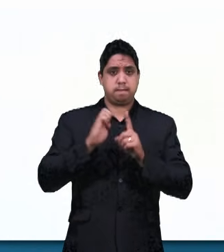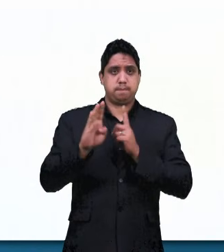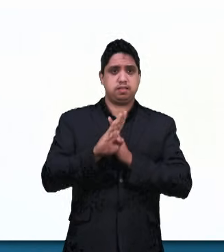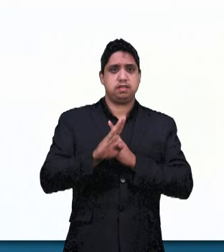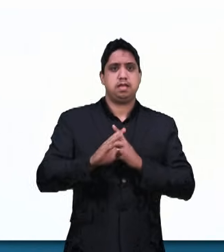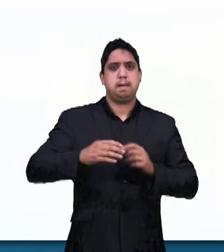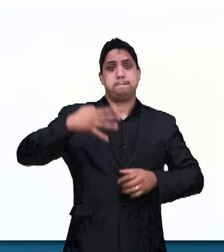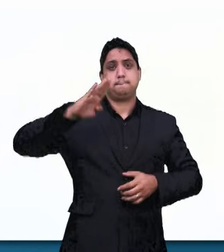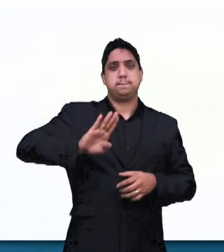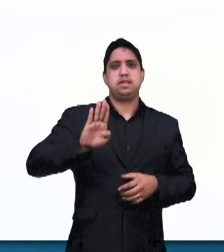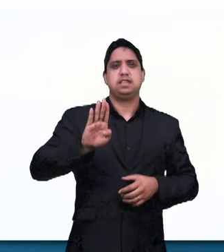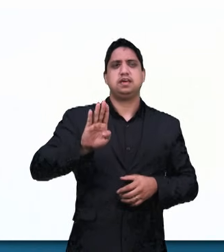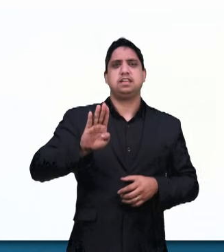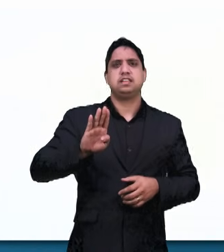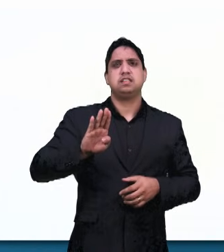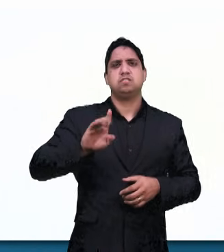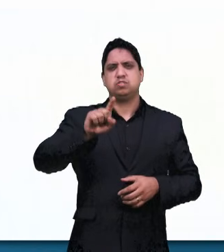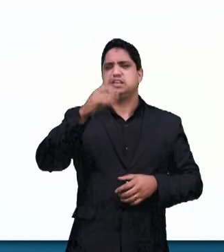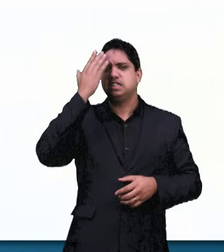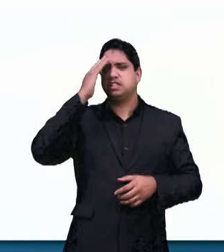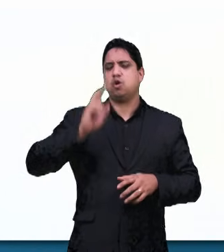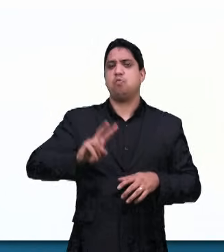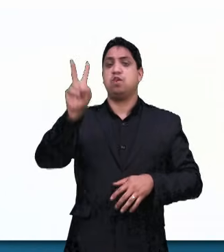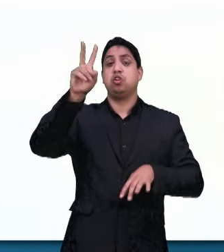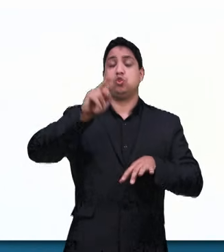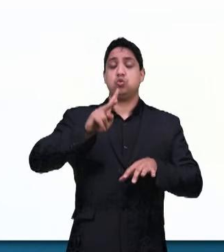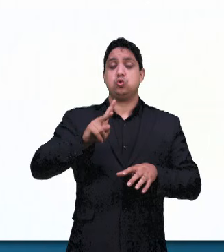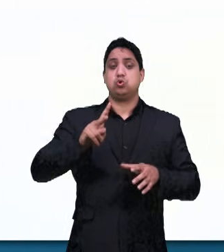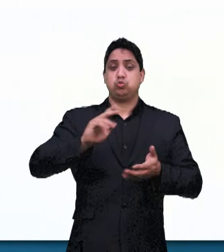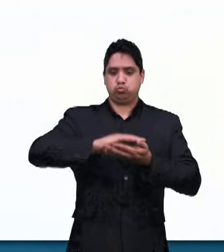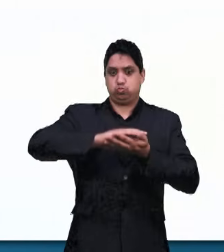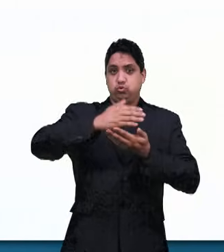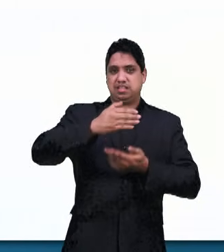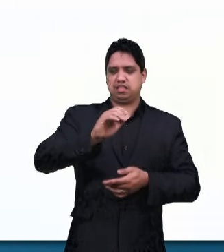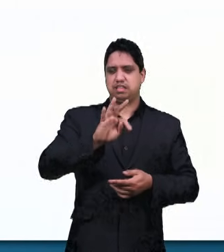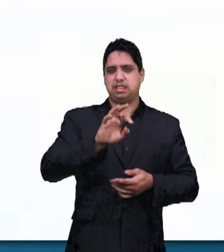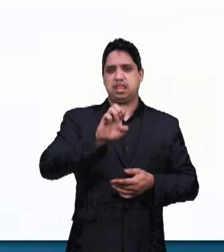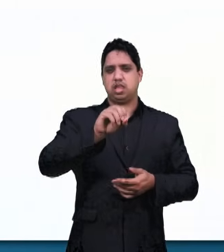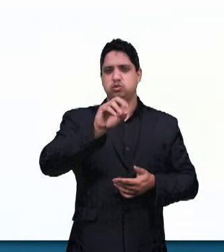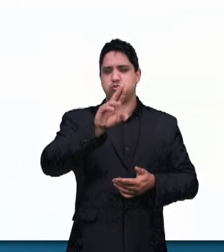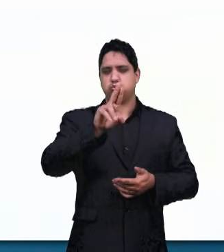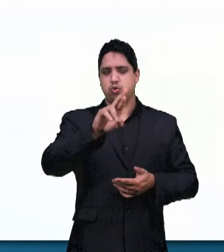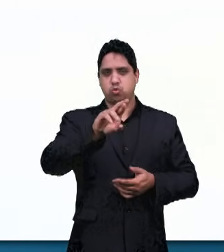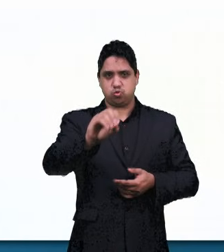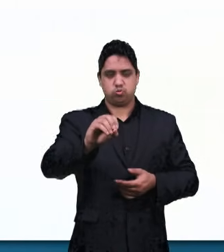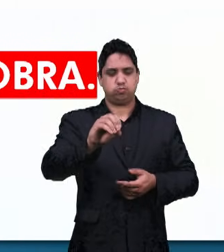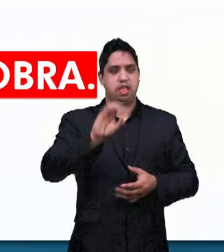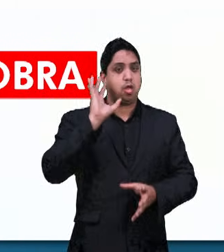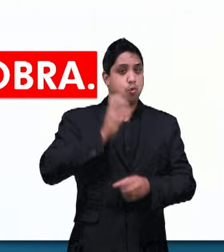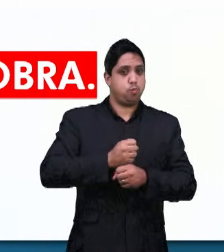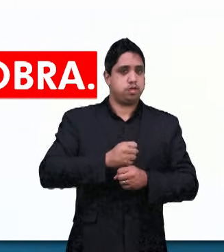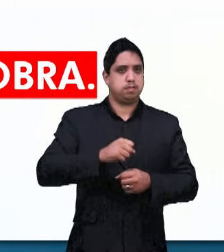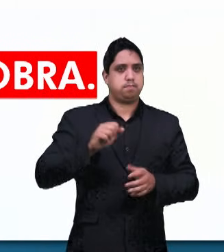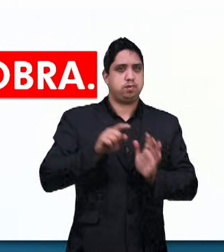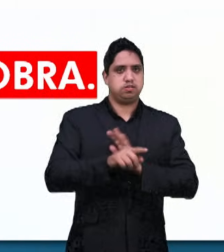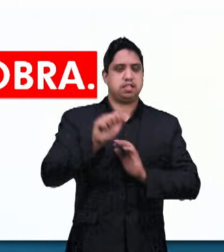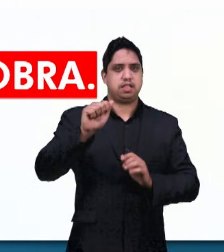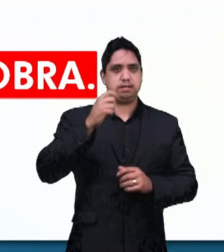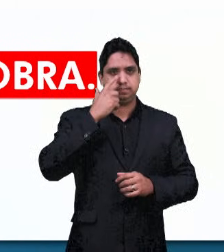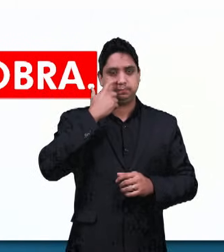dominicale. B. Est-ce que vous avez compris la valeur du trésor? La question A,